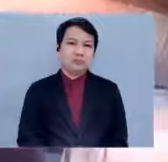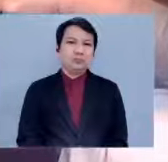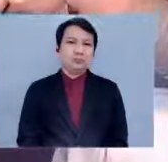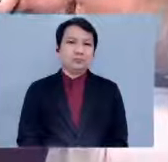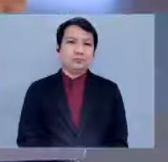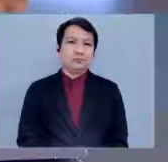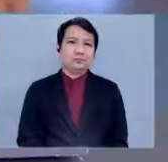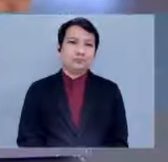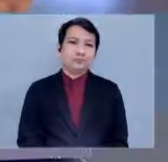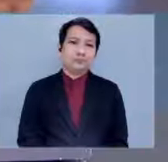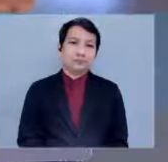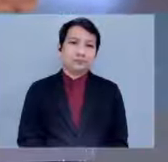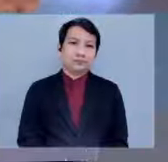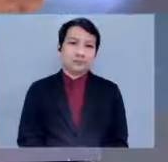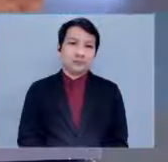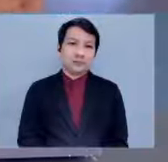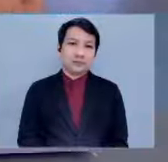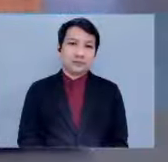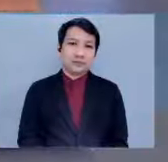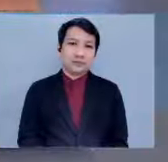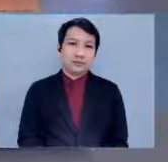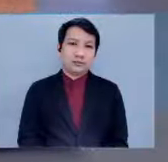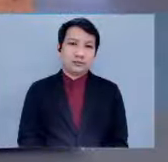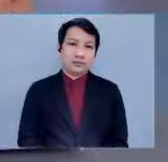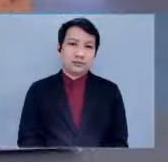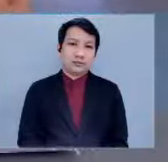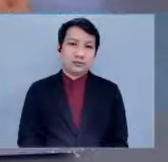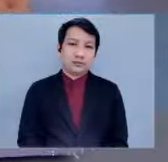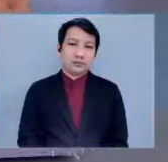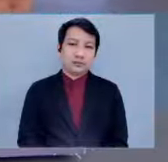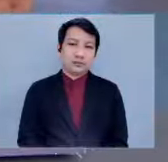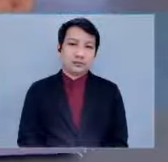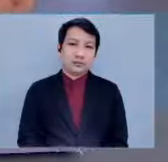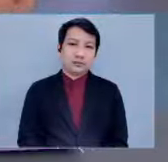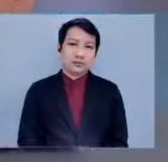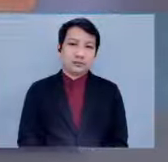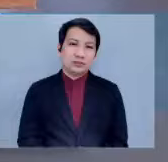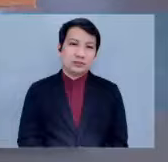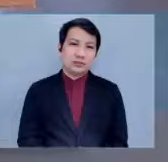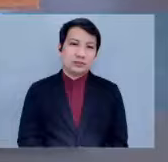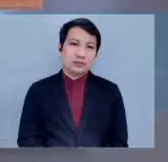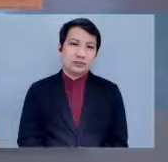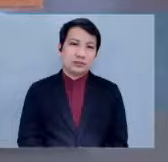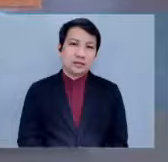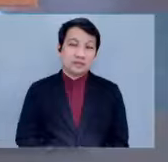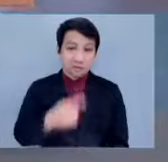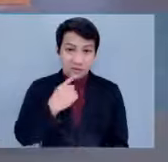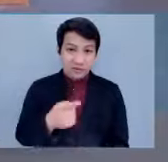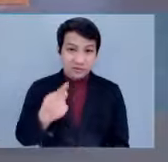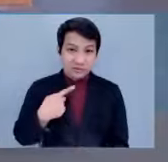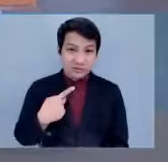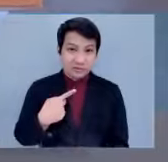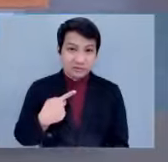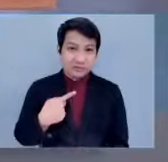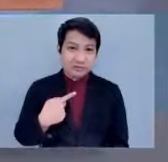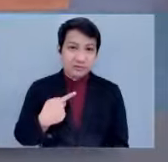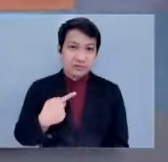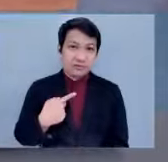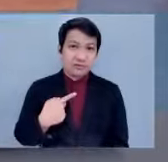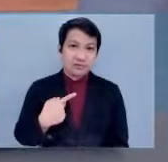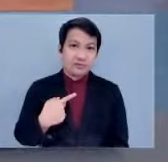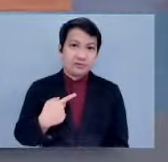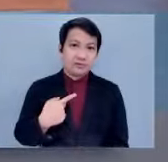Challenge natin. The more display siya, the better, diba? Yes. Try mo ba? May look siya. May certain look. Tama. Kasi ulan kuminsan like these